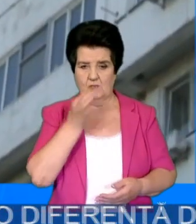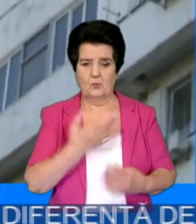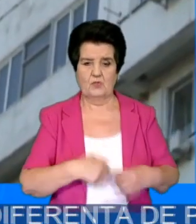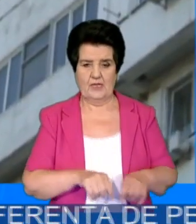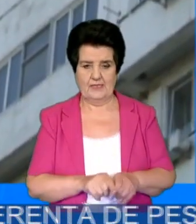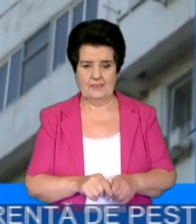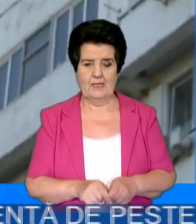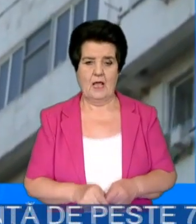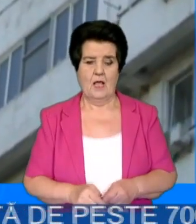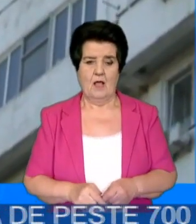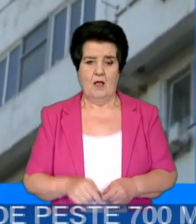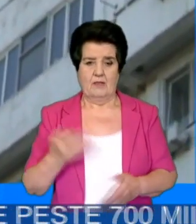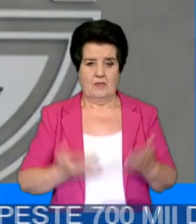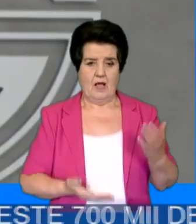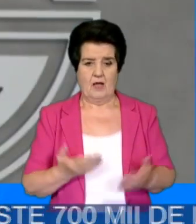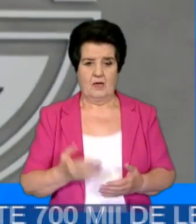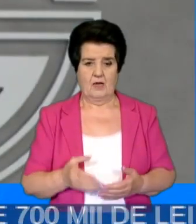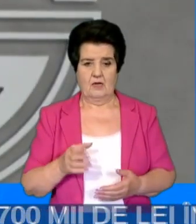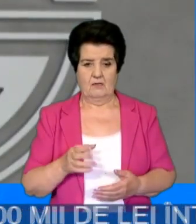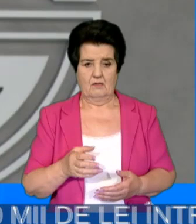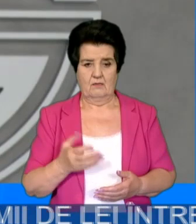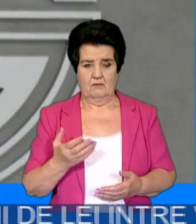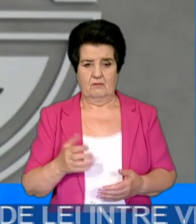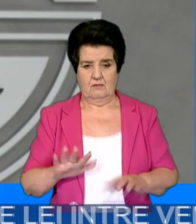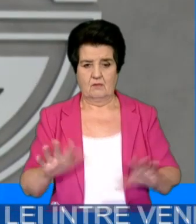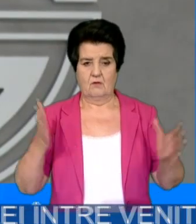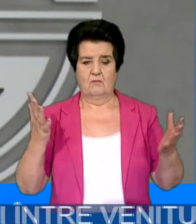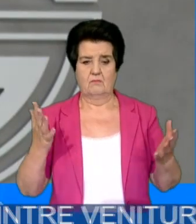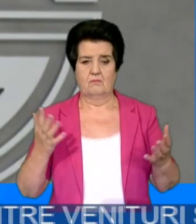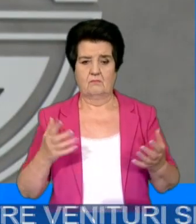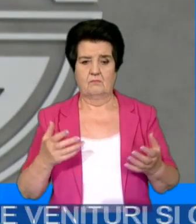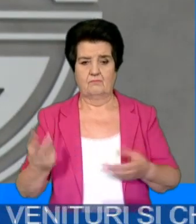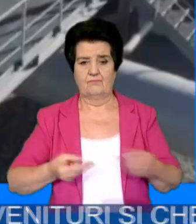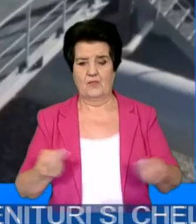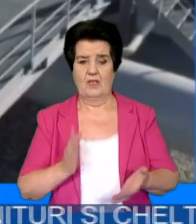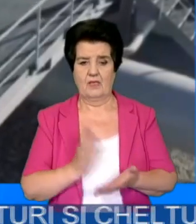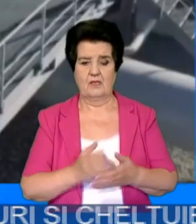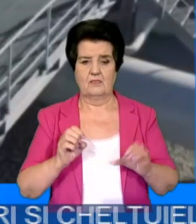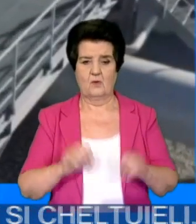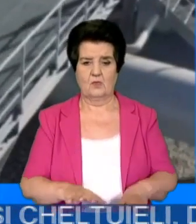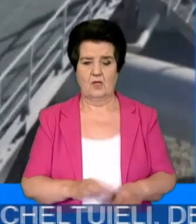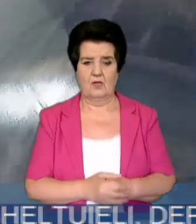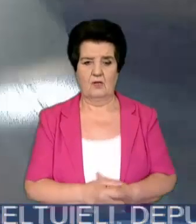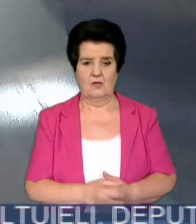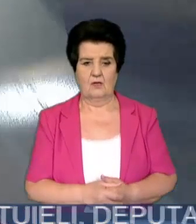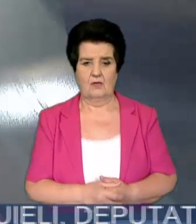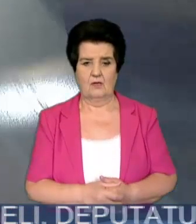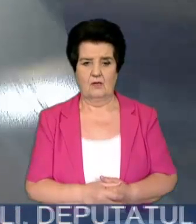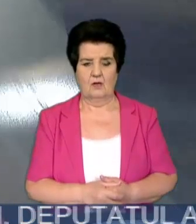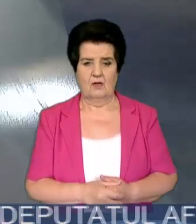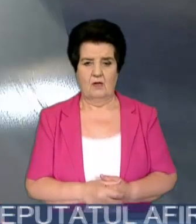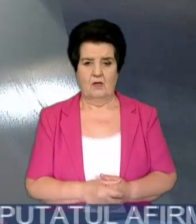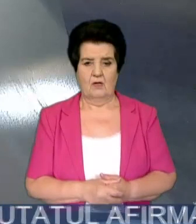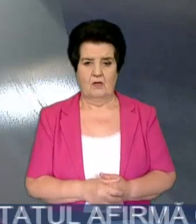asta. Dar dacă ei totuși proced la rezilierea contractului, ce ne facem? Și da, acolo sunt o șir de măsuri. Una pe care, care vă rog să le comentați.